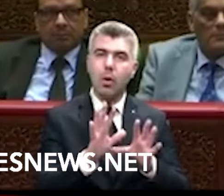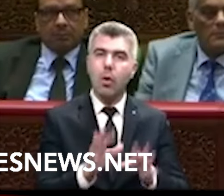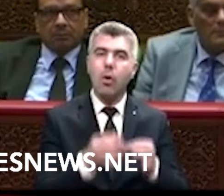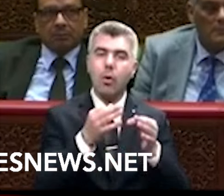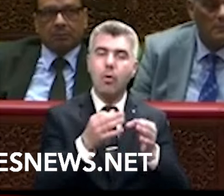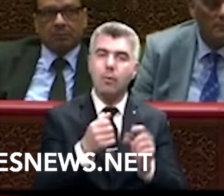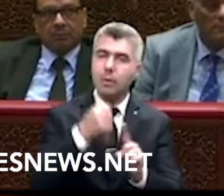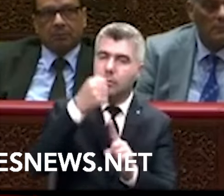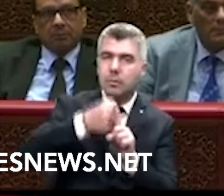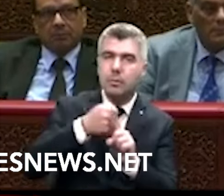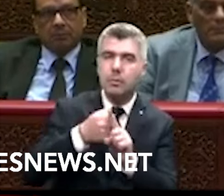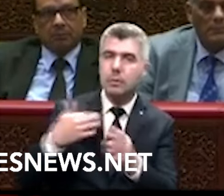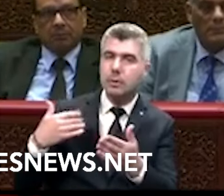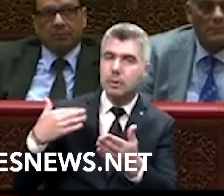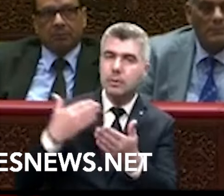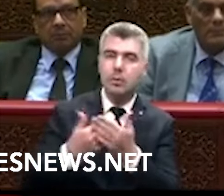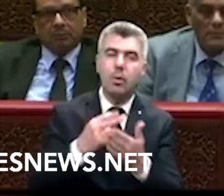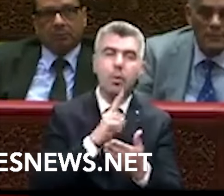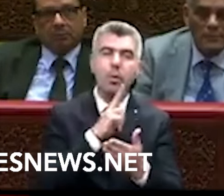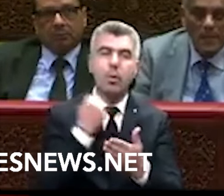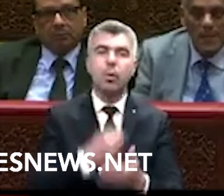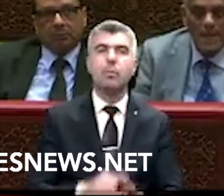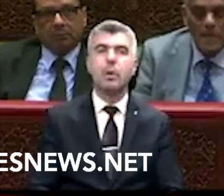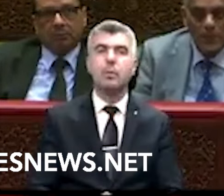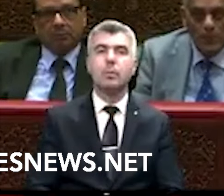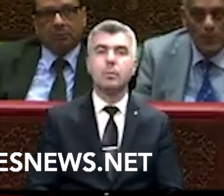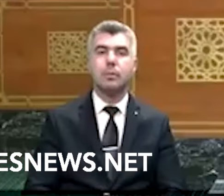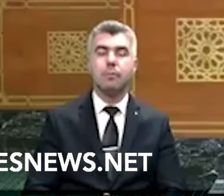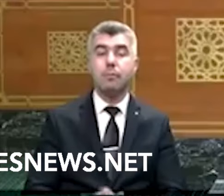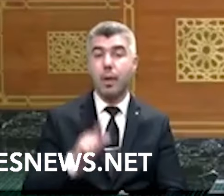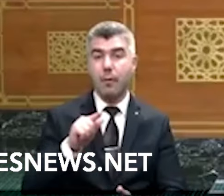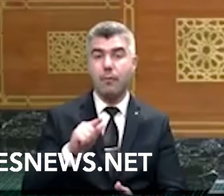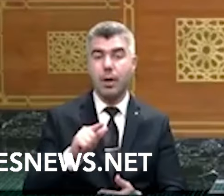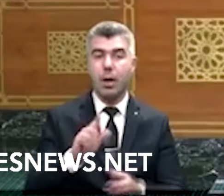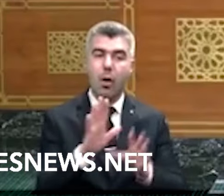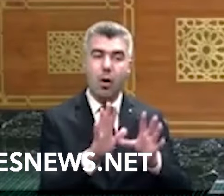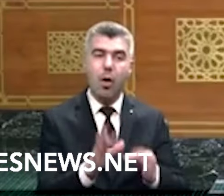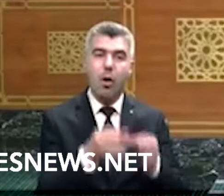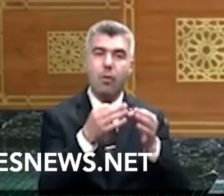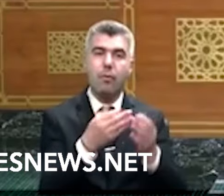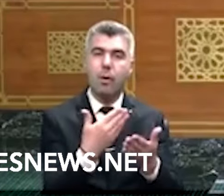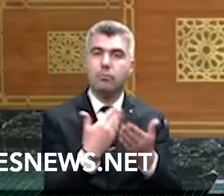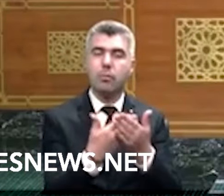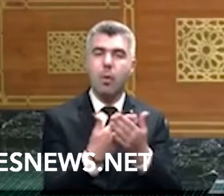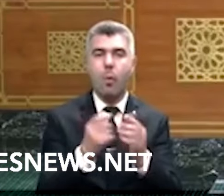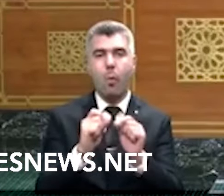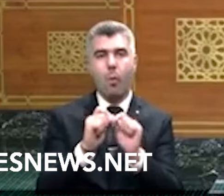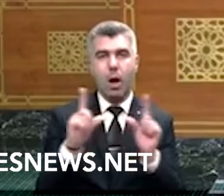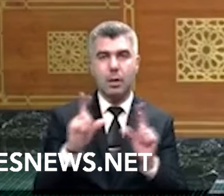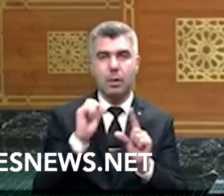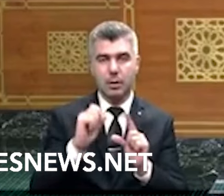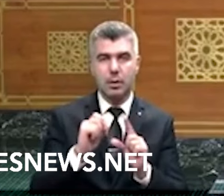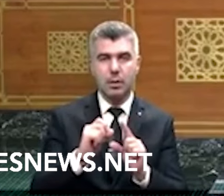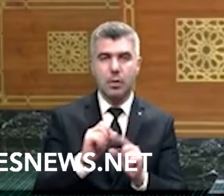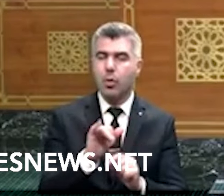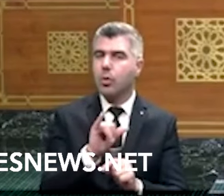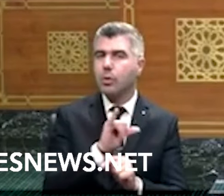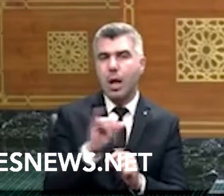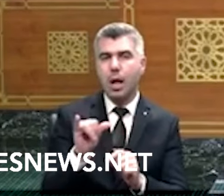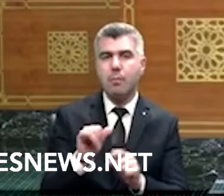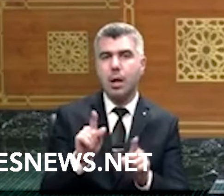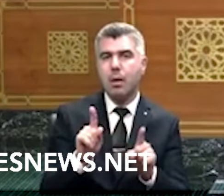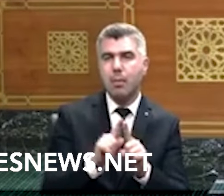المرحليه للحكومه هذه الحصيله التي خلقت الحدث بامتياز ليس فقط بالنظر الى كونها